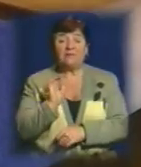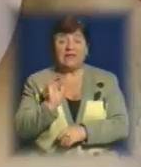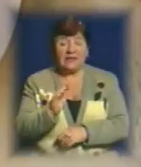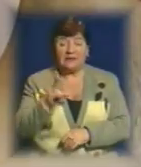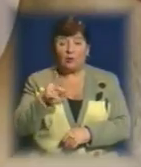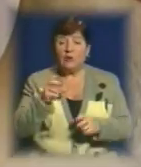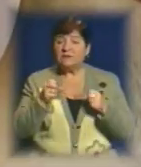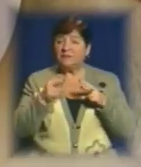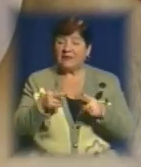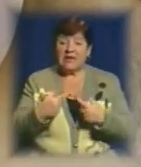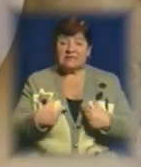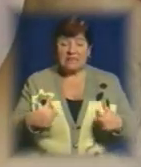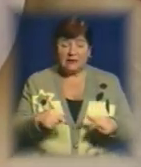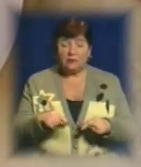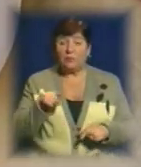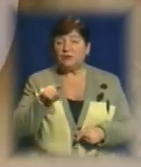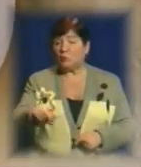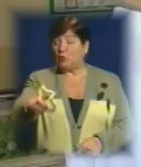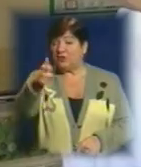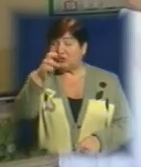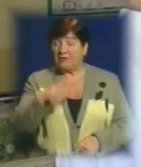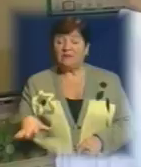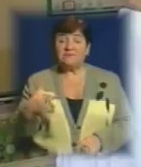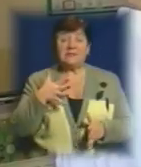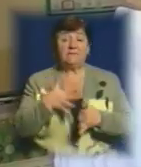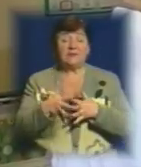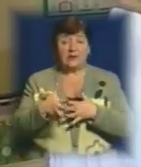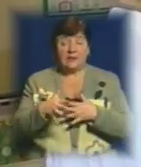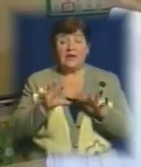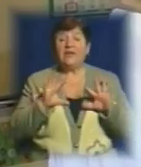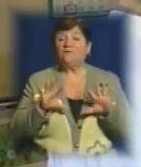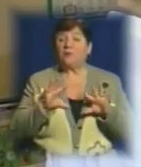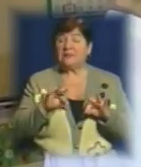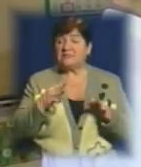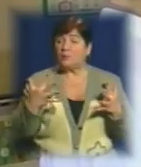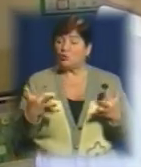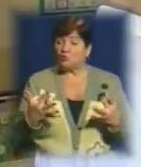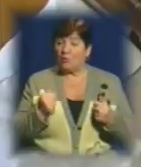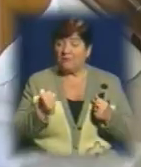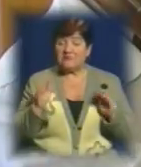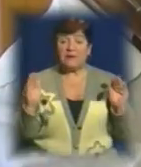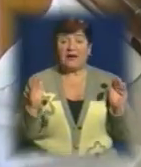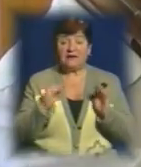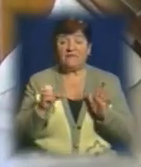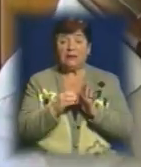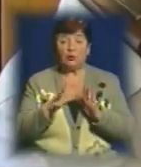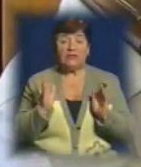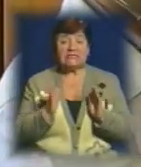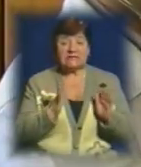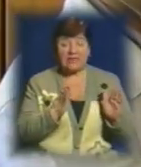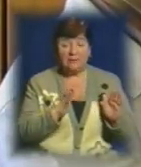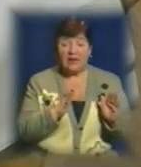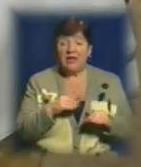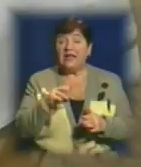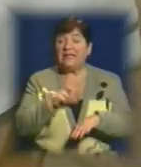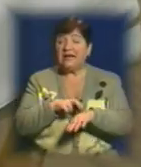лікування до спеціалізованого закладу. При цьому держава покриває всі витрати. Інформація про стан здоров'я пацієнта зберігатиметься в електронній системі e-health. При зміні